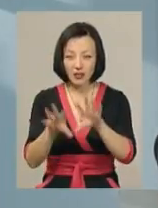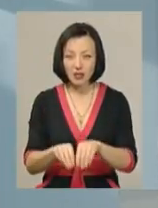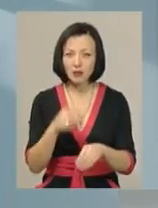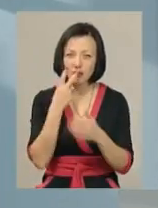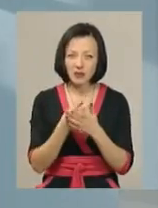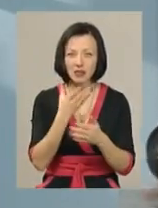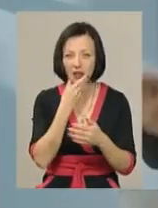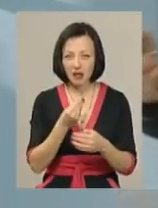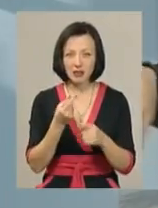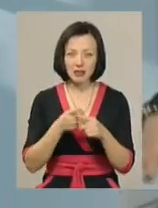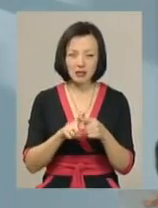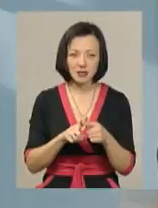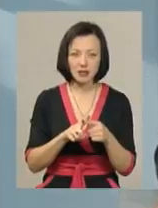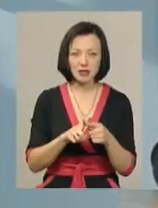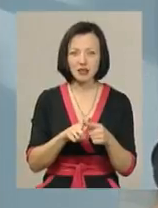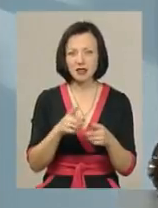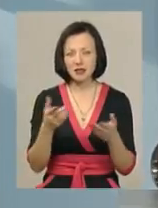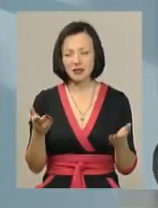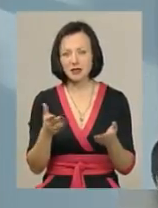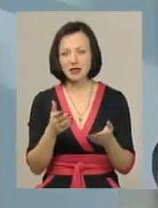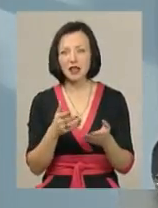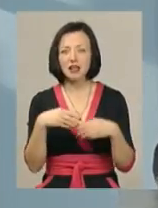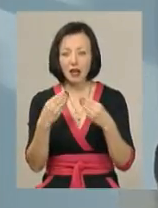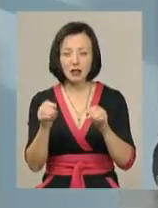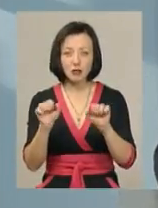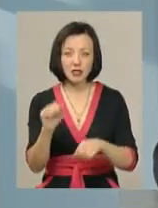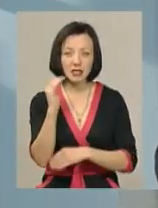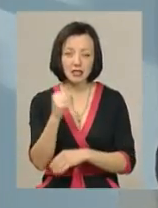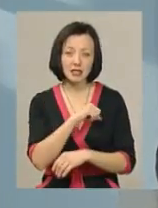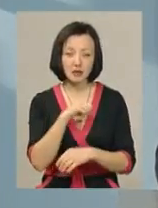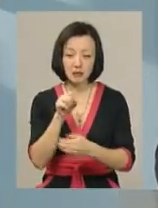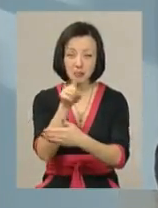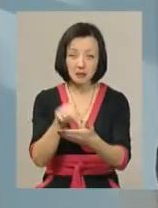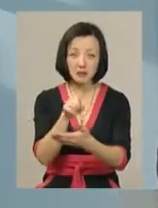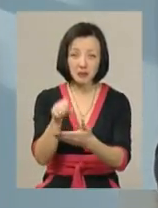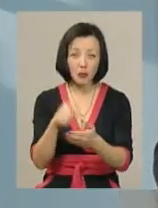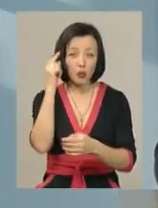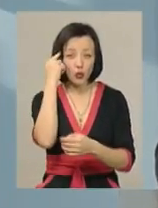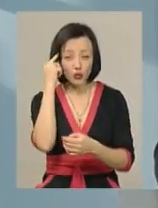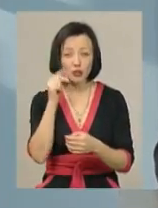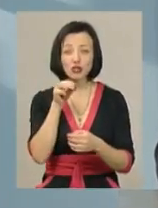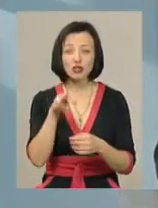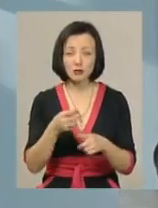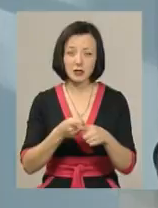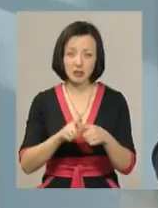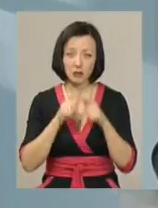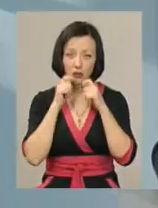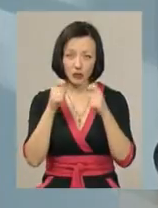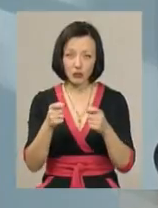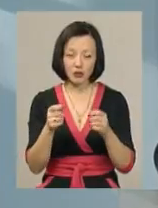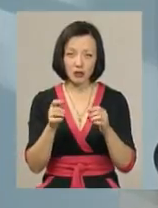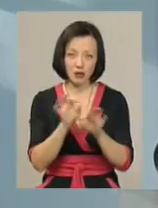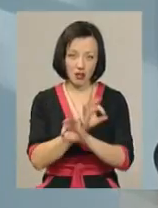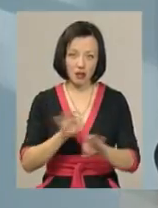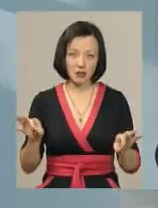ну подивися Це ж воно красиве а там у Васі таке саме І так далі дайте можливість дитині задаючи запитання подумати чим цей подарунок